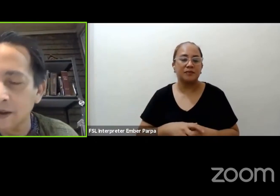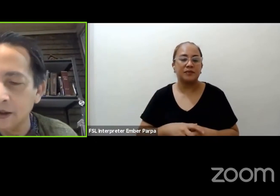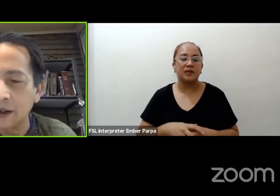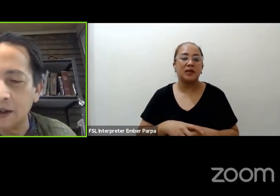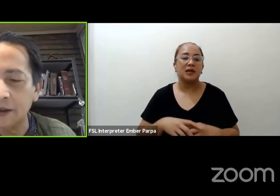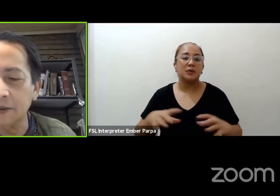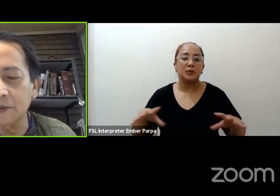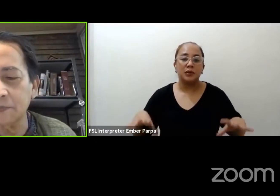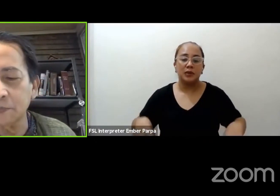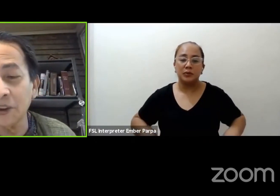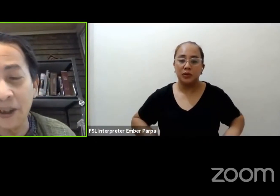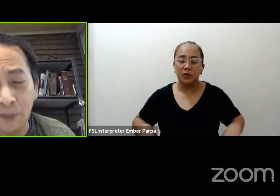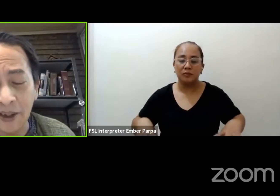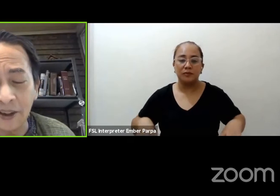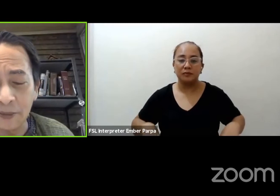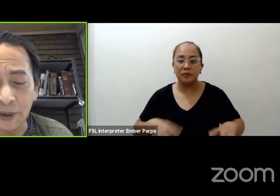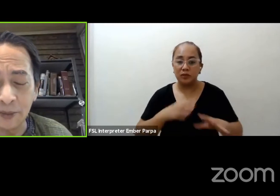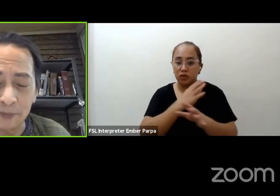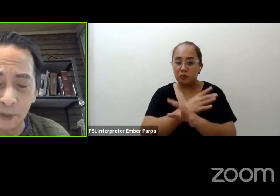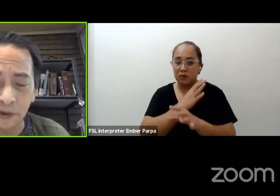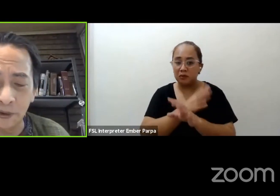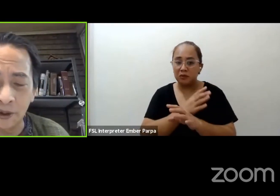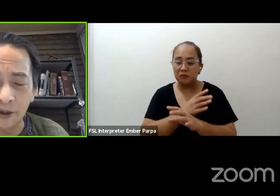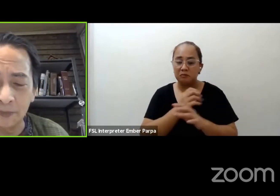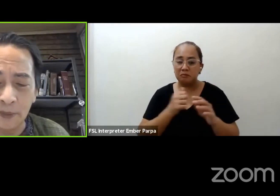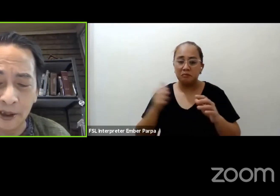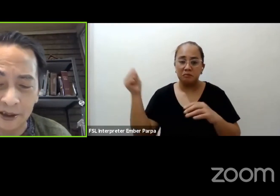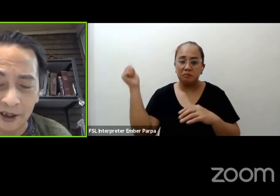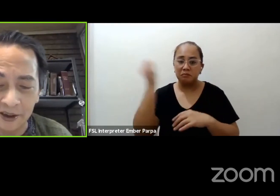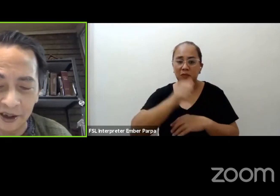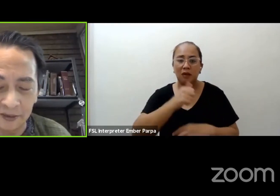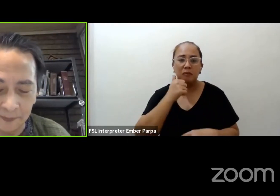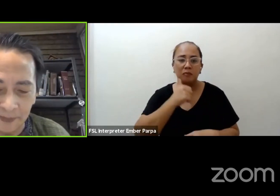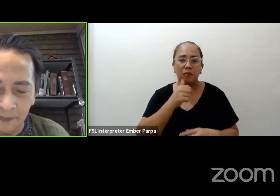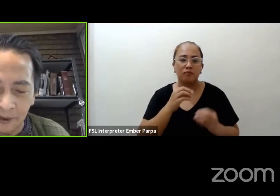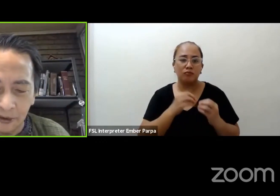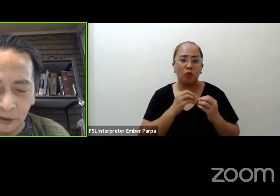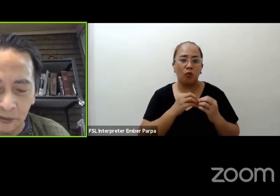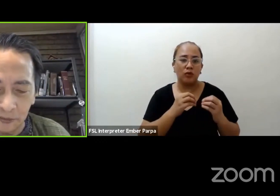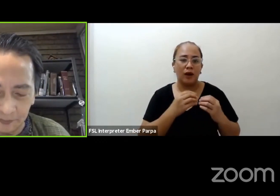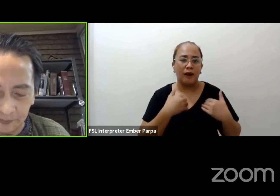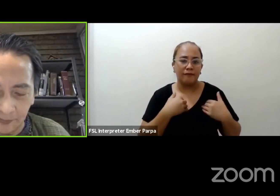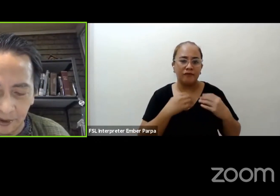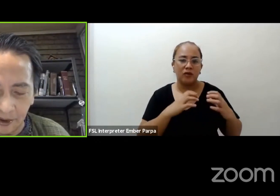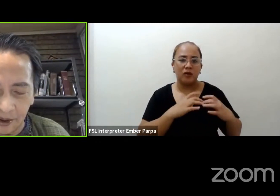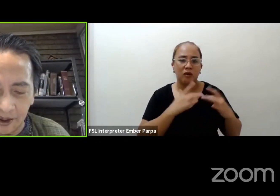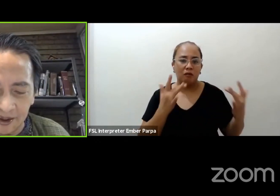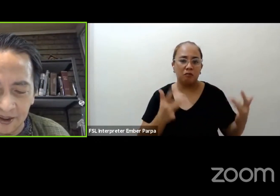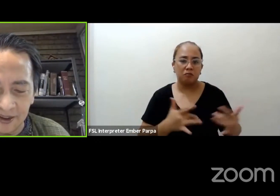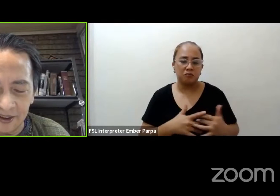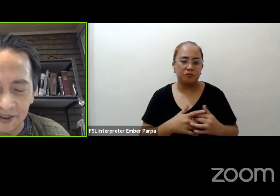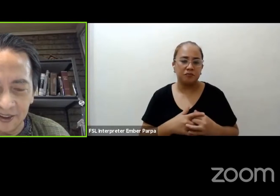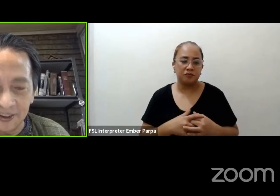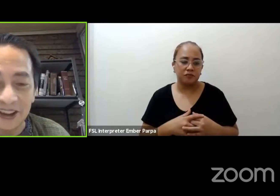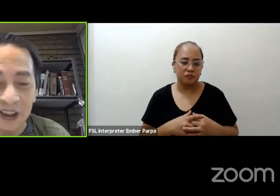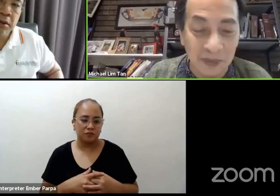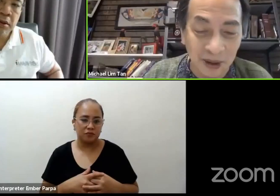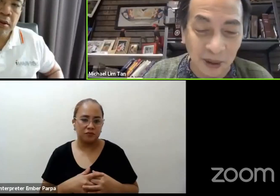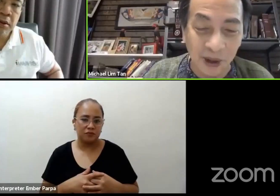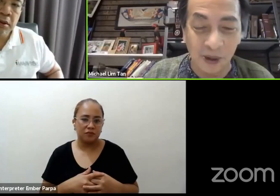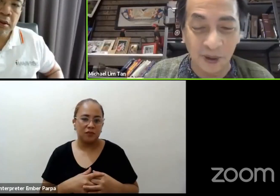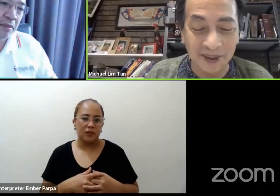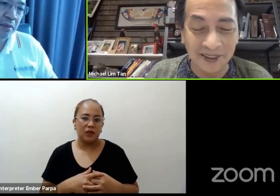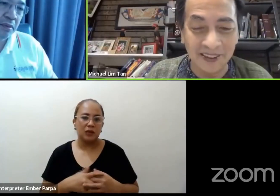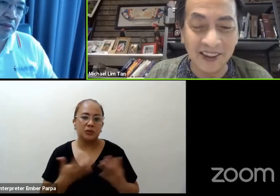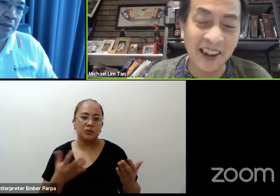no? Posibleng kasi mas may puso ang kababaihan nga, no? So it's leading